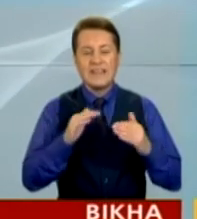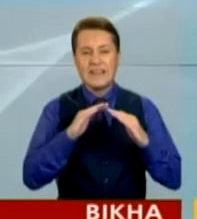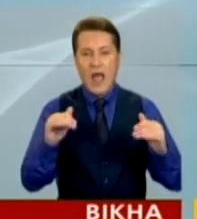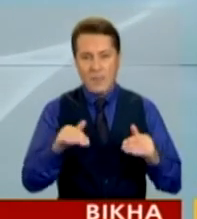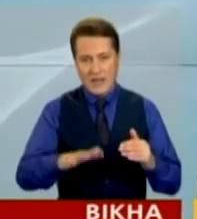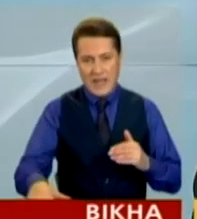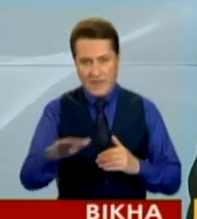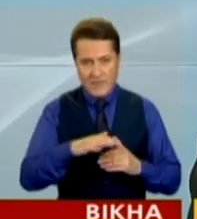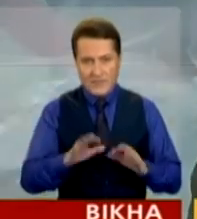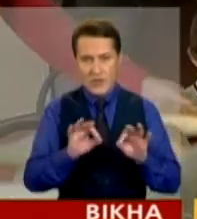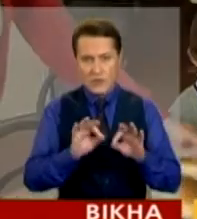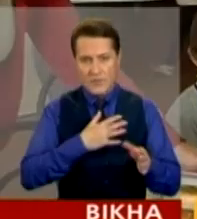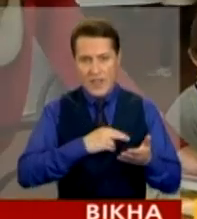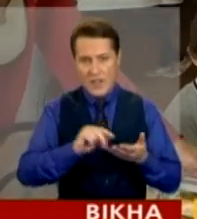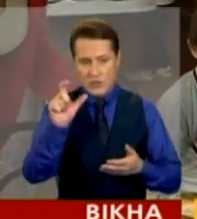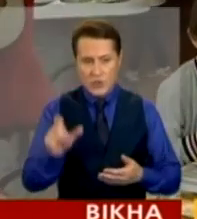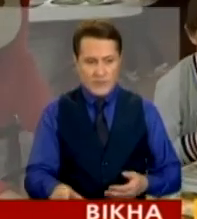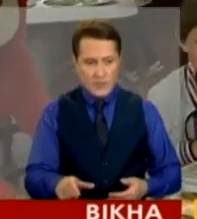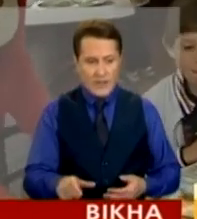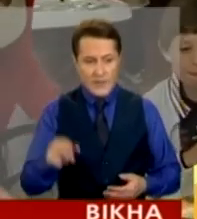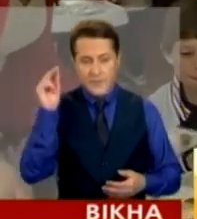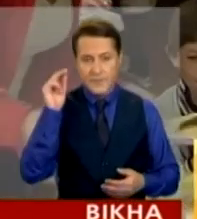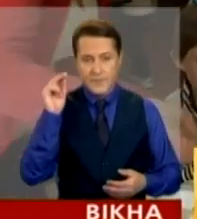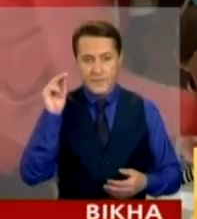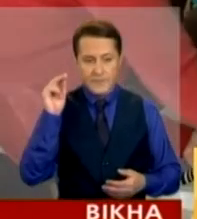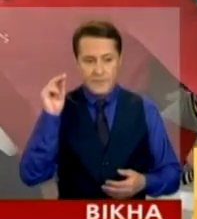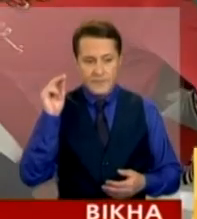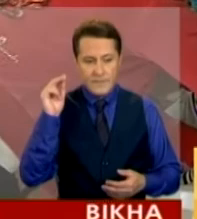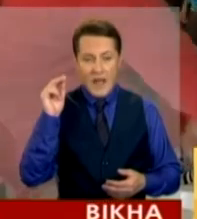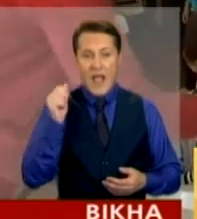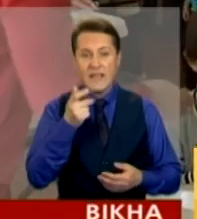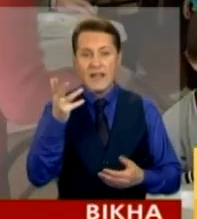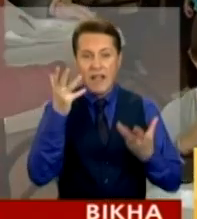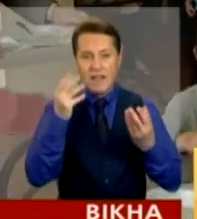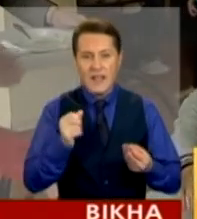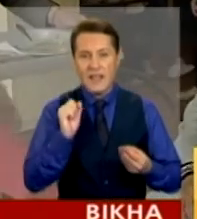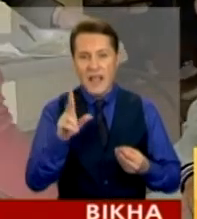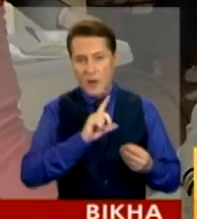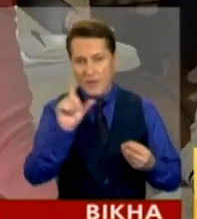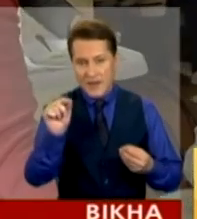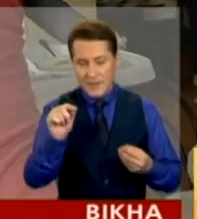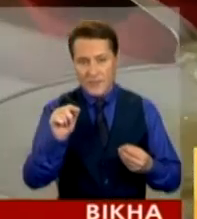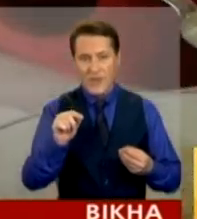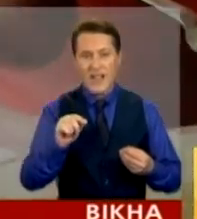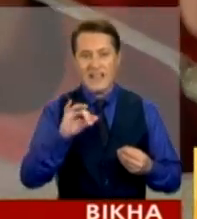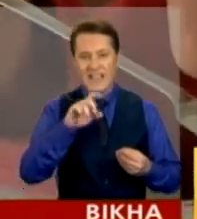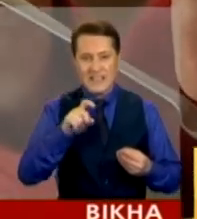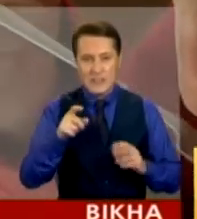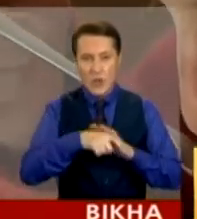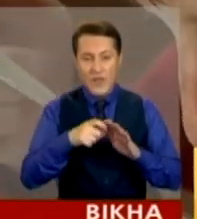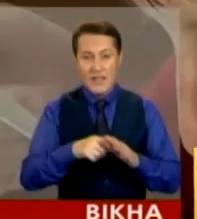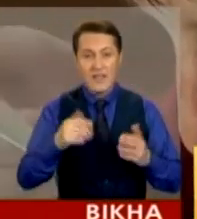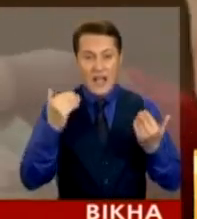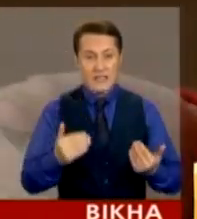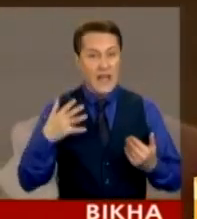Світлана Хрущак. Сашко з Олексієм лише кілька день, як залишили свій дім у Донецьку. Зараз вони серед соснового лісу у